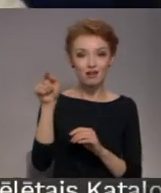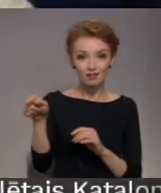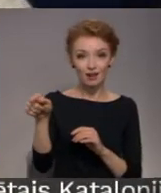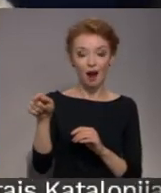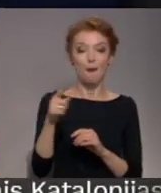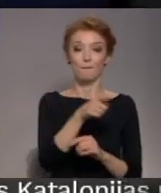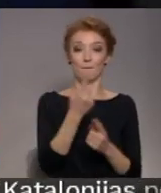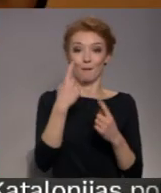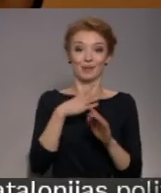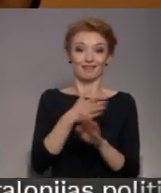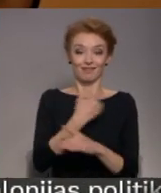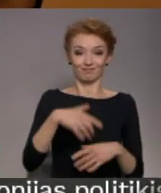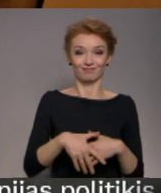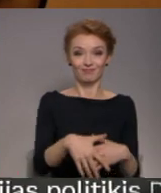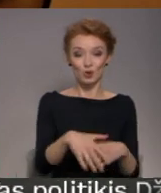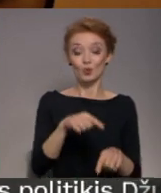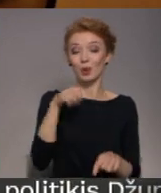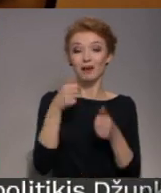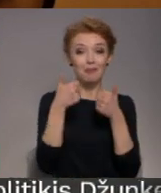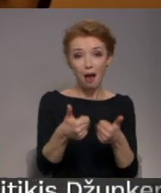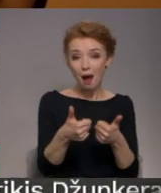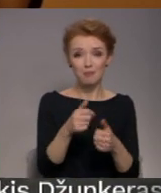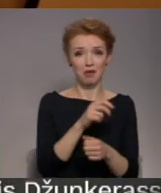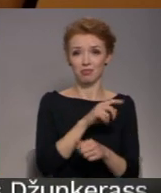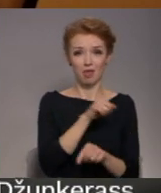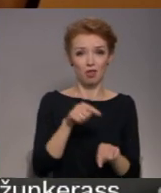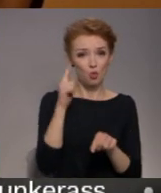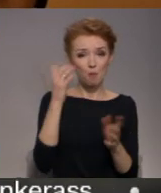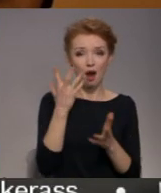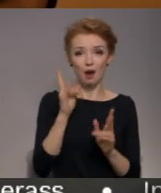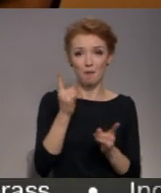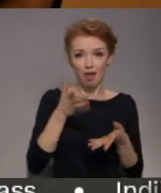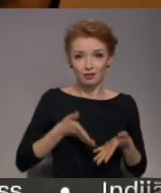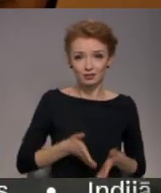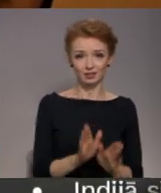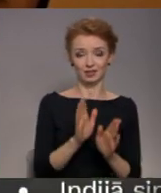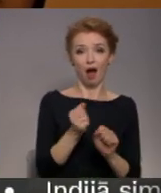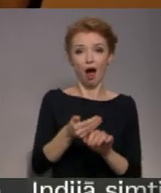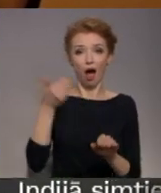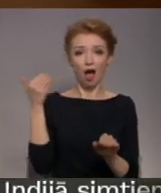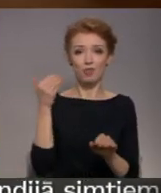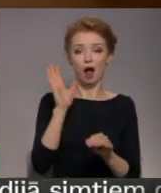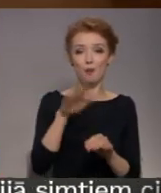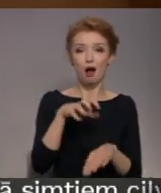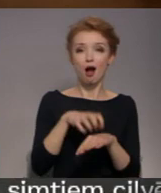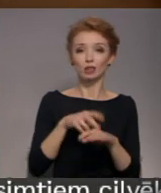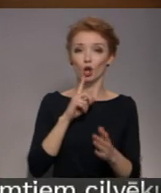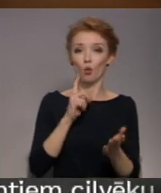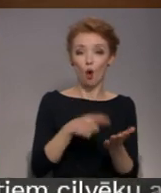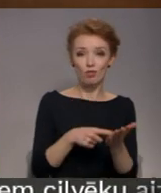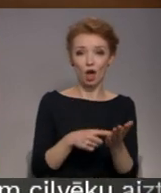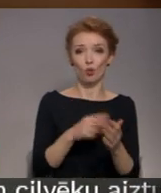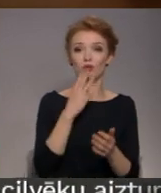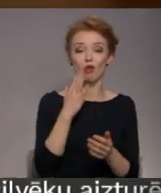kura bija bērniņa gaidībās, jūtās labi un nekas neliecināja, ka mazuls varētu nākt pasaulē ātrāk par ārsts noteikto datumu